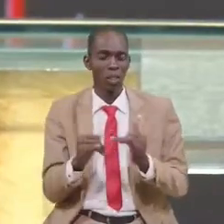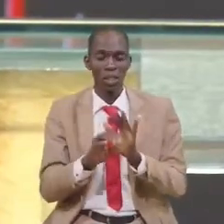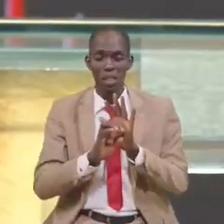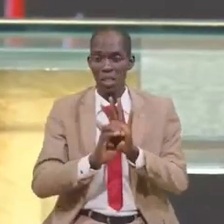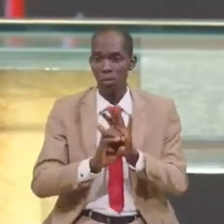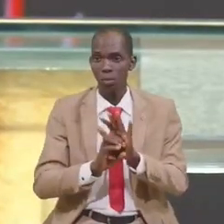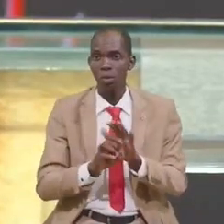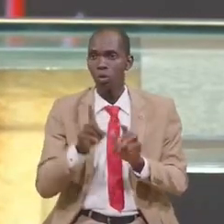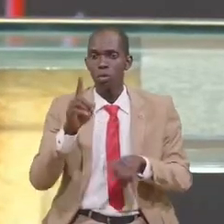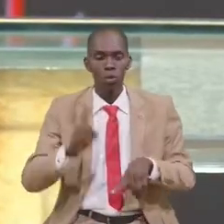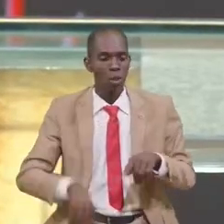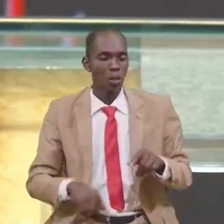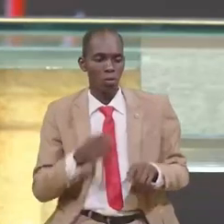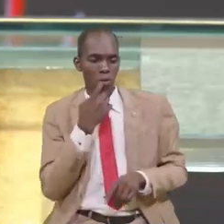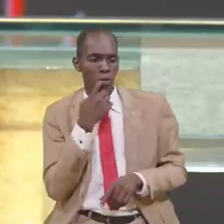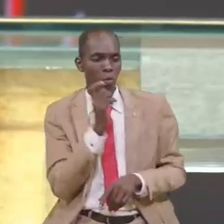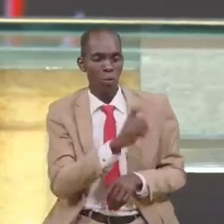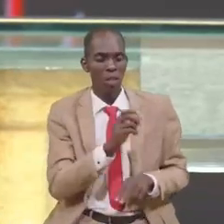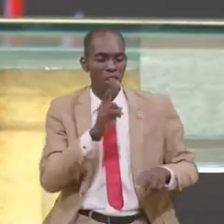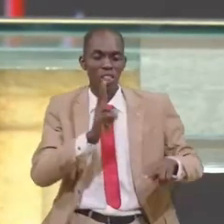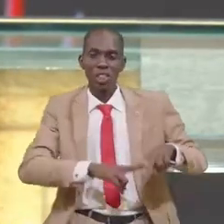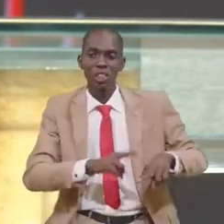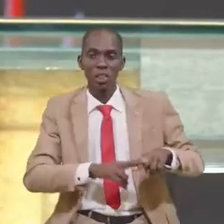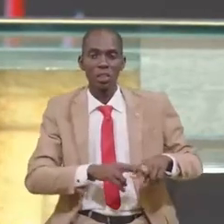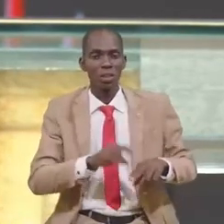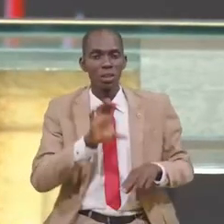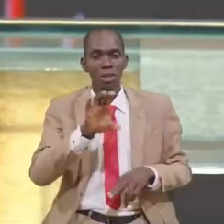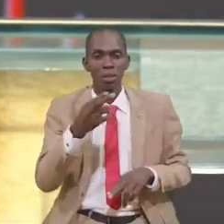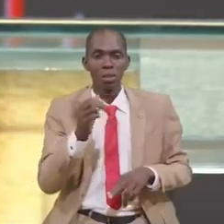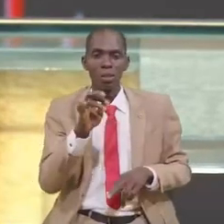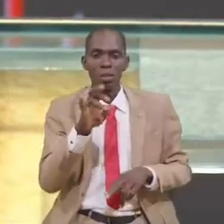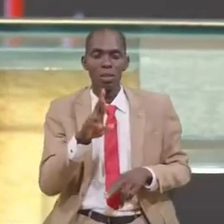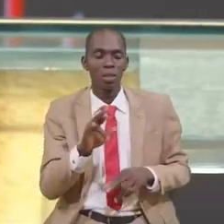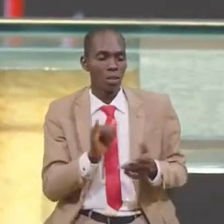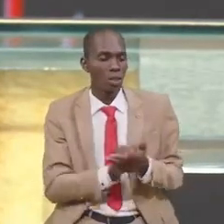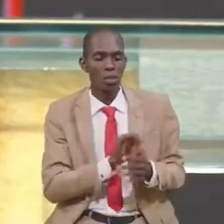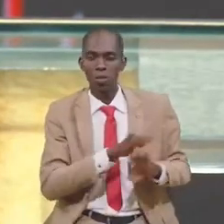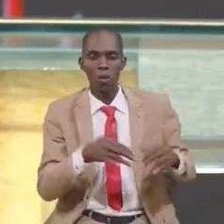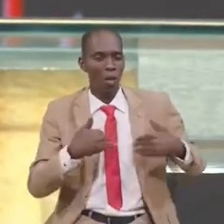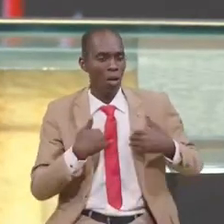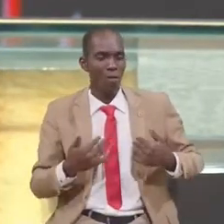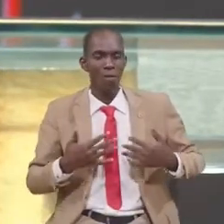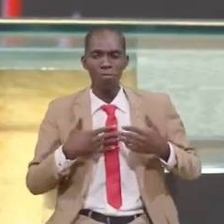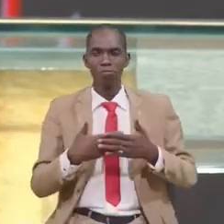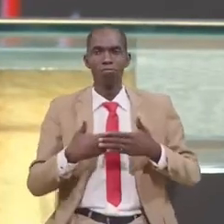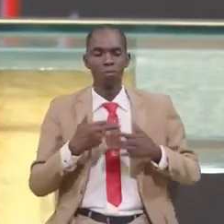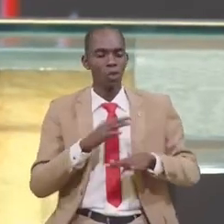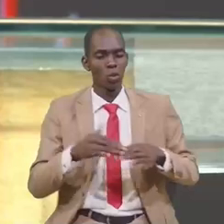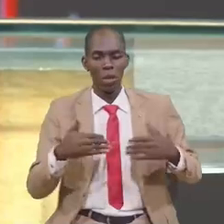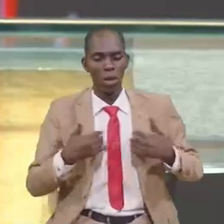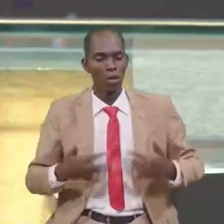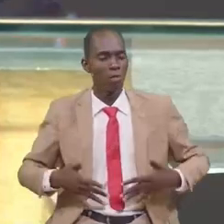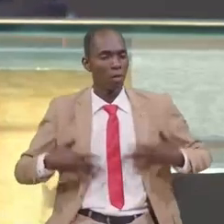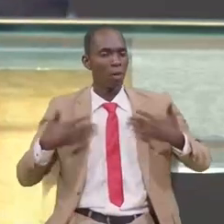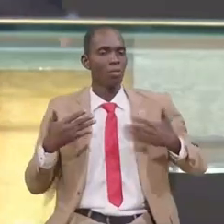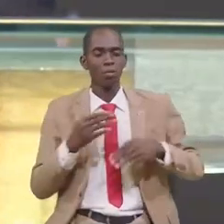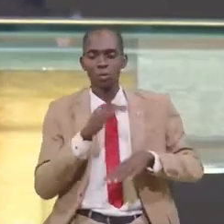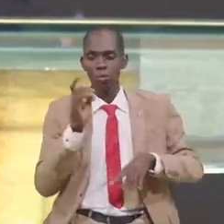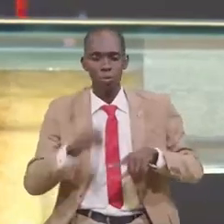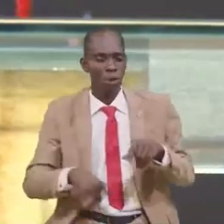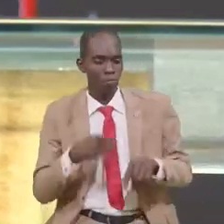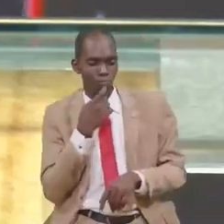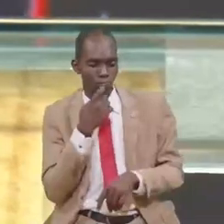Il a réprimandé. Alors, on ne peut pas réprimander ce qui n'a pas de volonté. Et ne pas réprimander ce qui n'a pas de volonté.